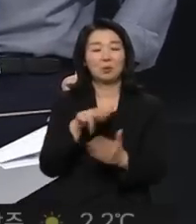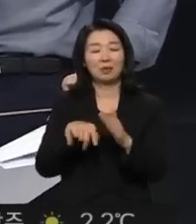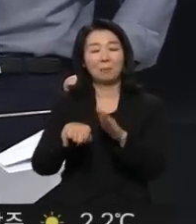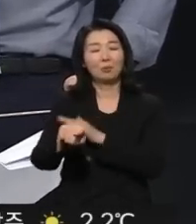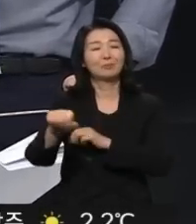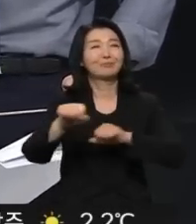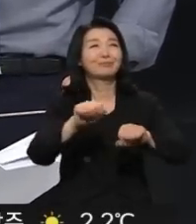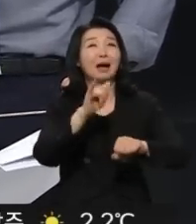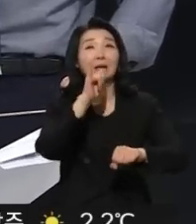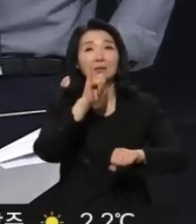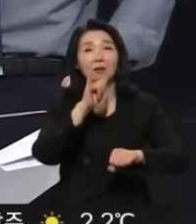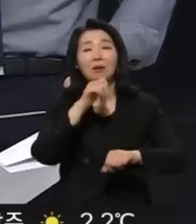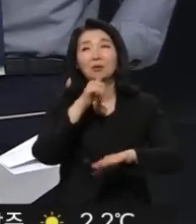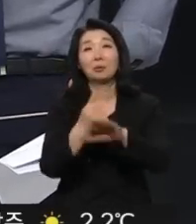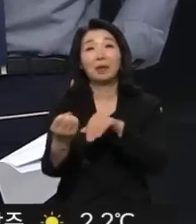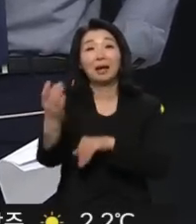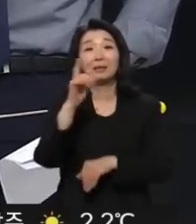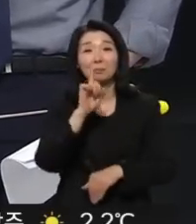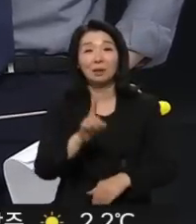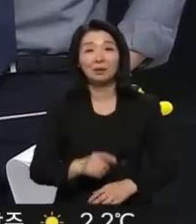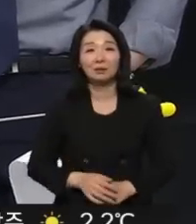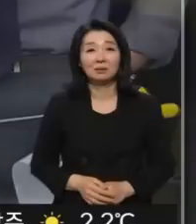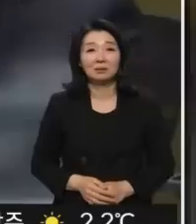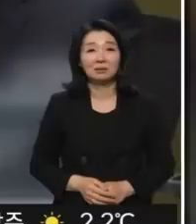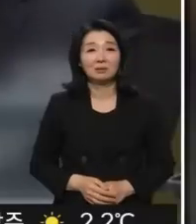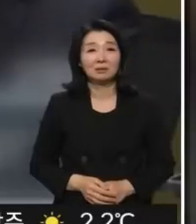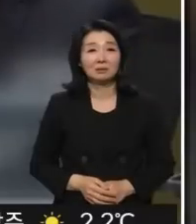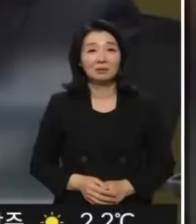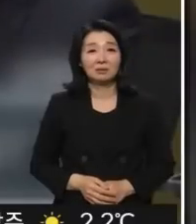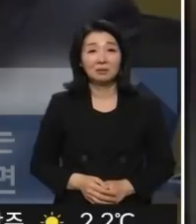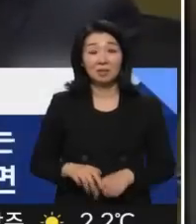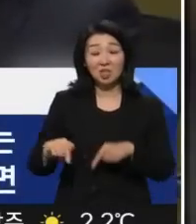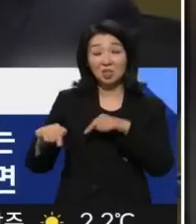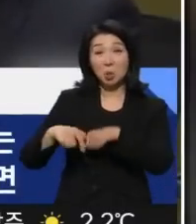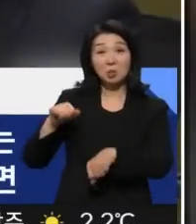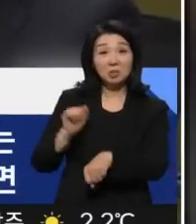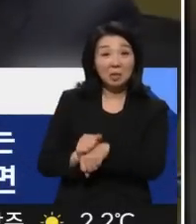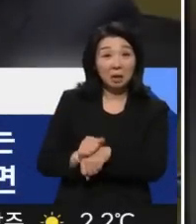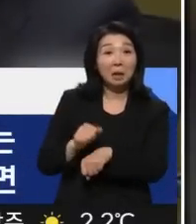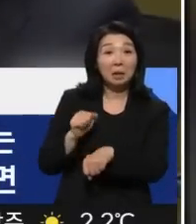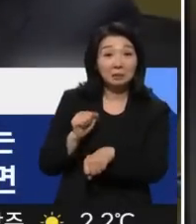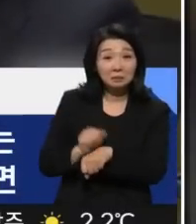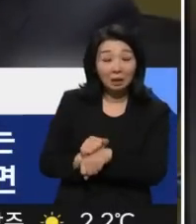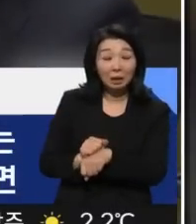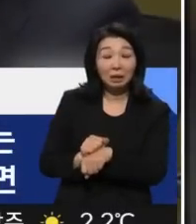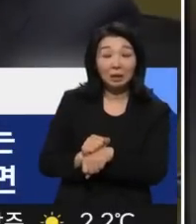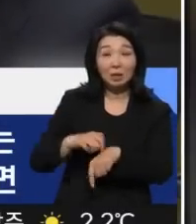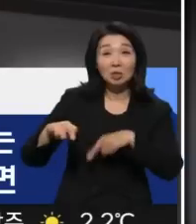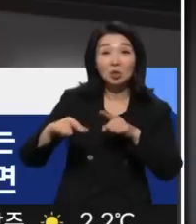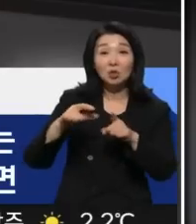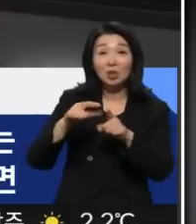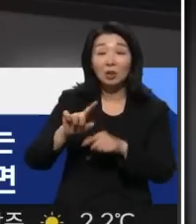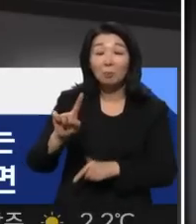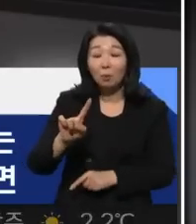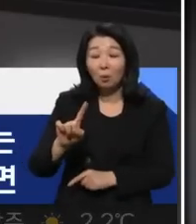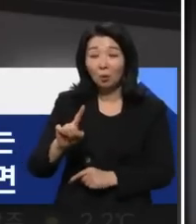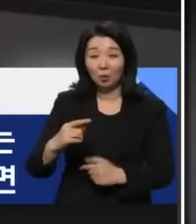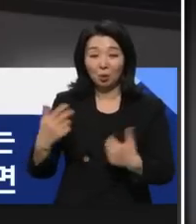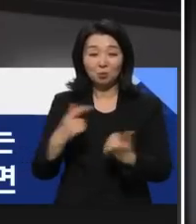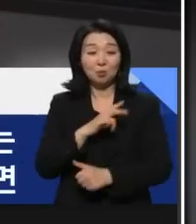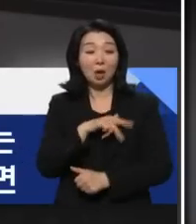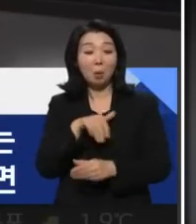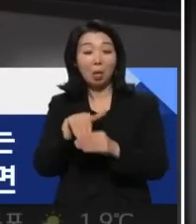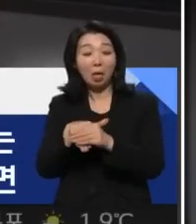승산이 있다는 기대감이 감돌고 있습니다. 그 정치를 잘하신다니까요. 정치적 용어로는 굉장히 아주 총선에 출마를